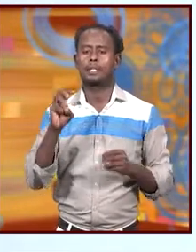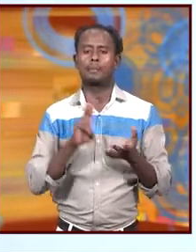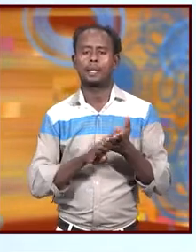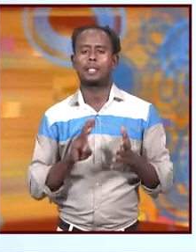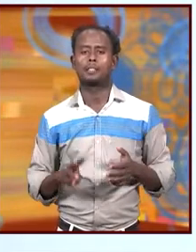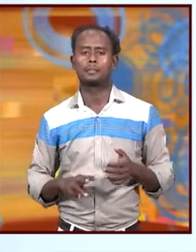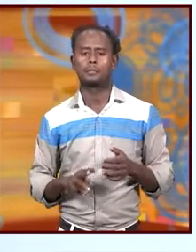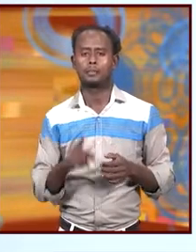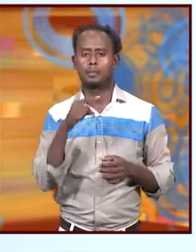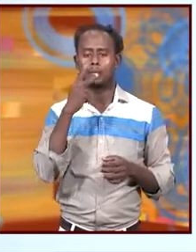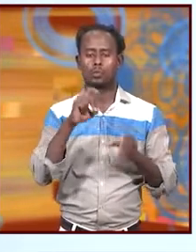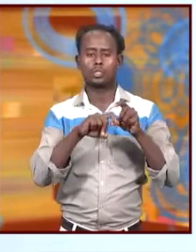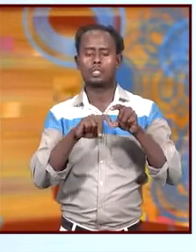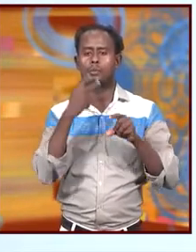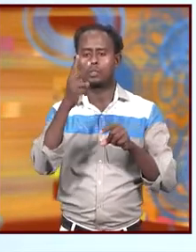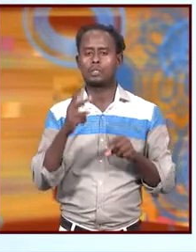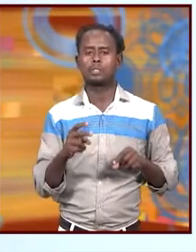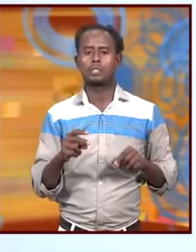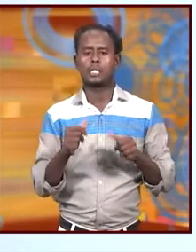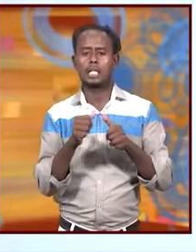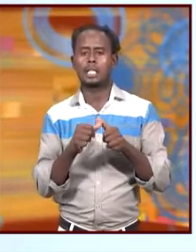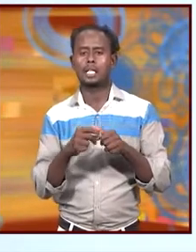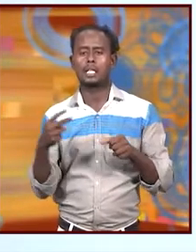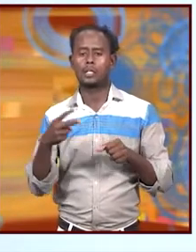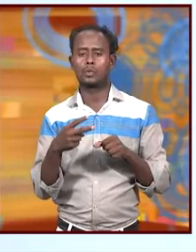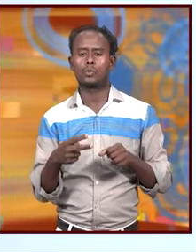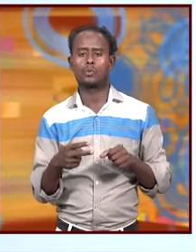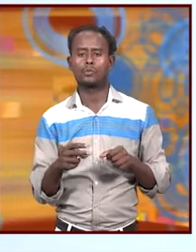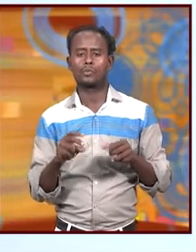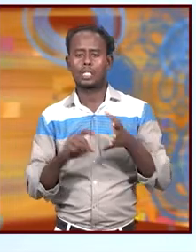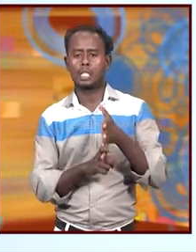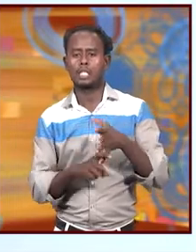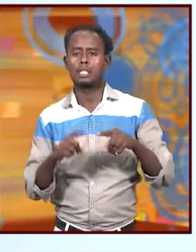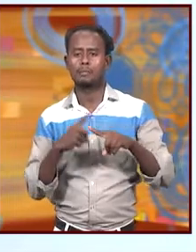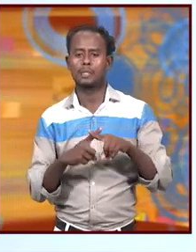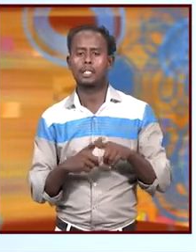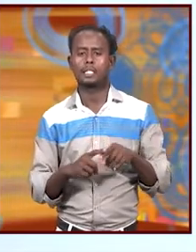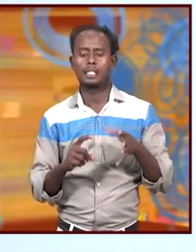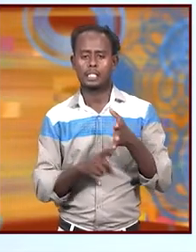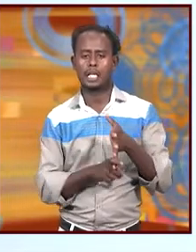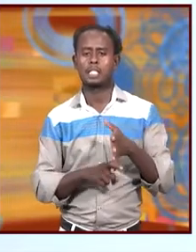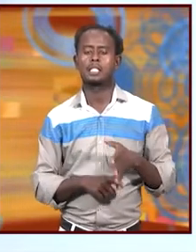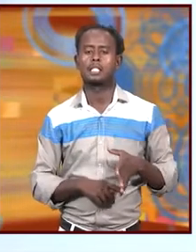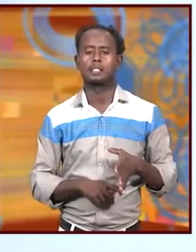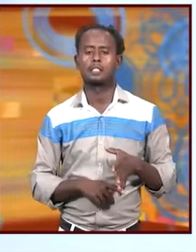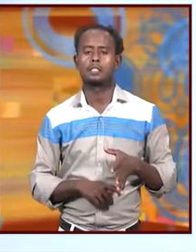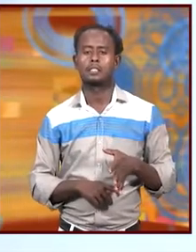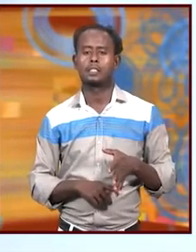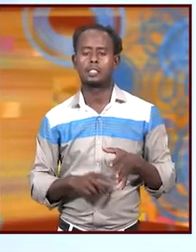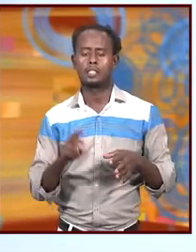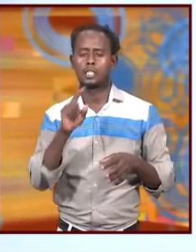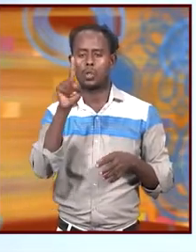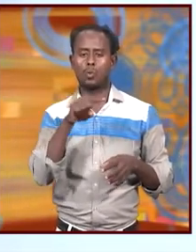10 சென்டிமீட்டர். சதுரத்தினுடைய பரப்பளவு ஏ இஸ் ஈக்குவல் டு எஸ் பெருக்கல் எஸ்